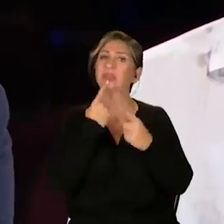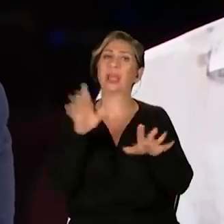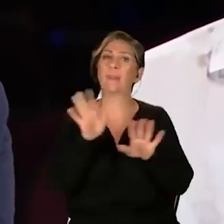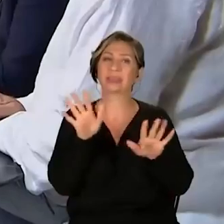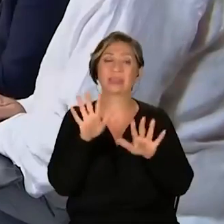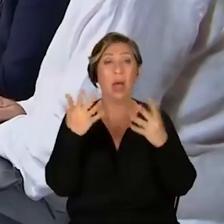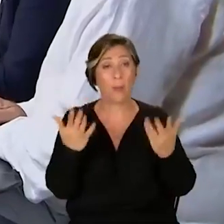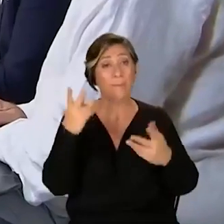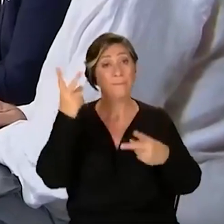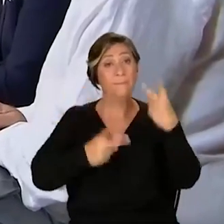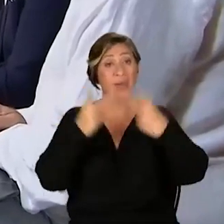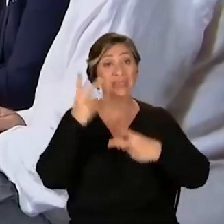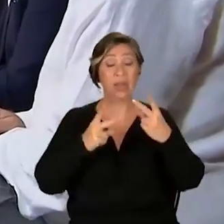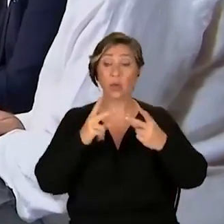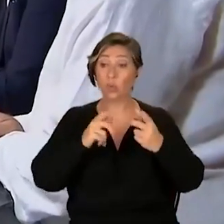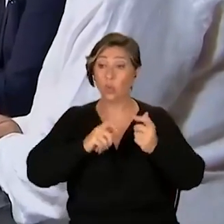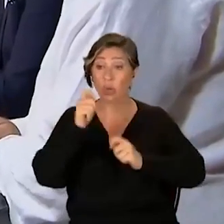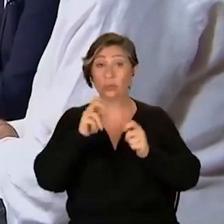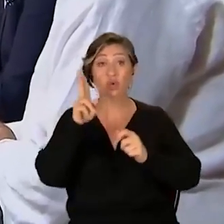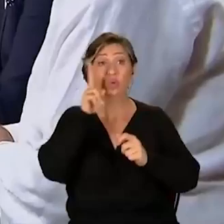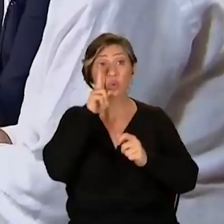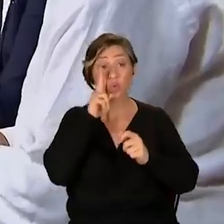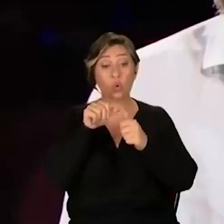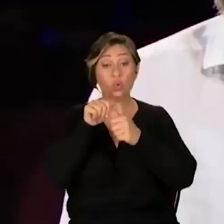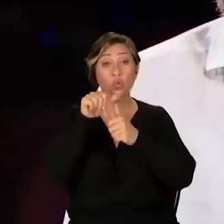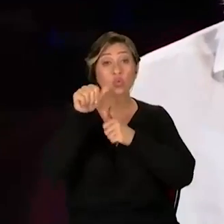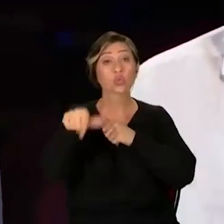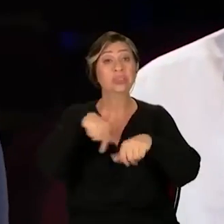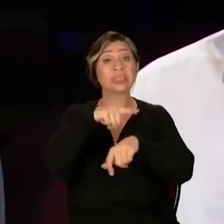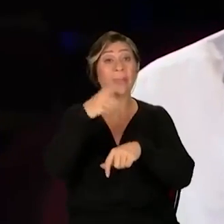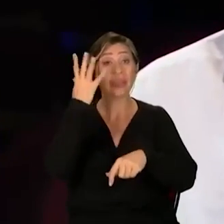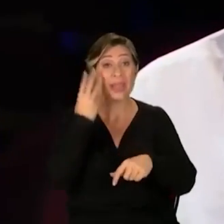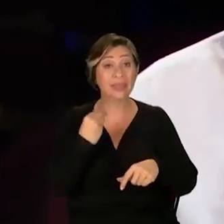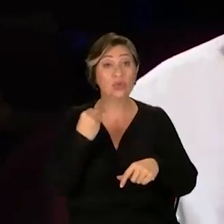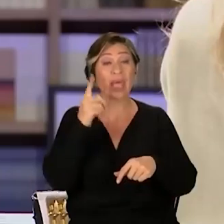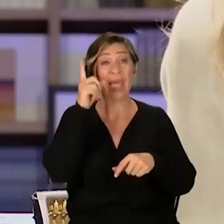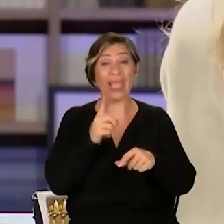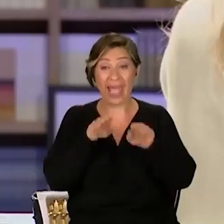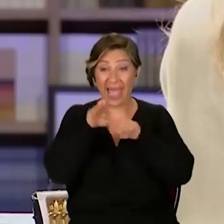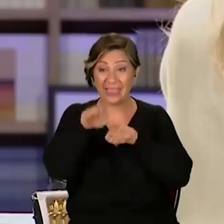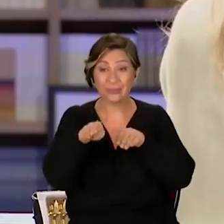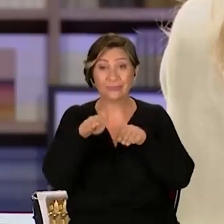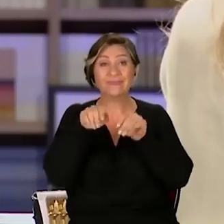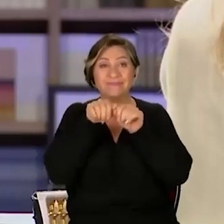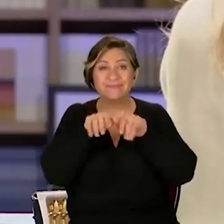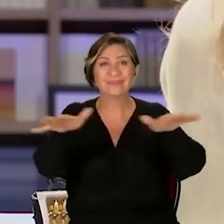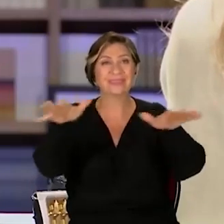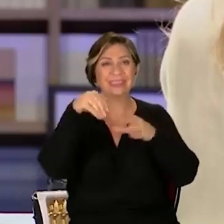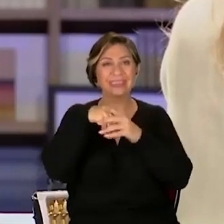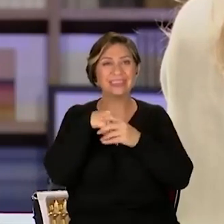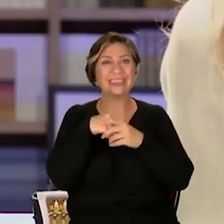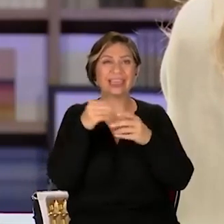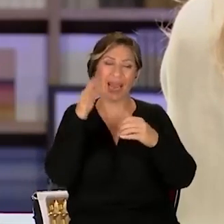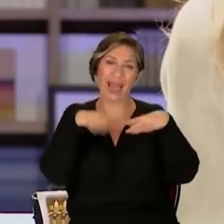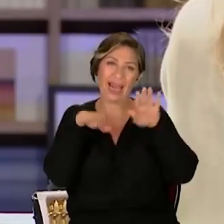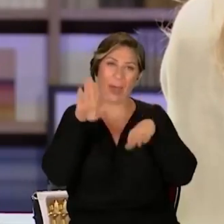söyleyemeyiz ama bazı şeylerin kullanımının sonuçları uzun vadede anlaşılıyor. İlk aşamada da bunlar pazar payı yaratmak adına tabii